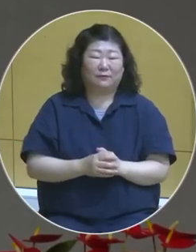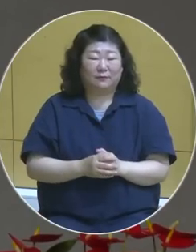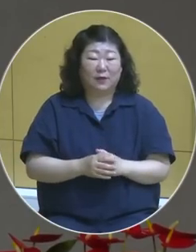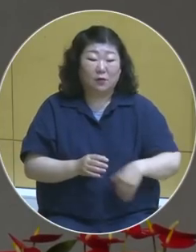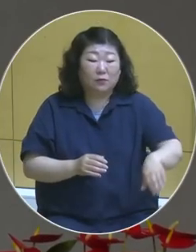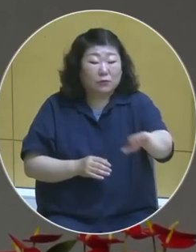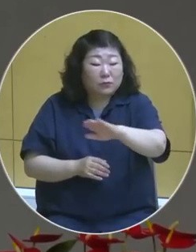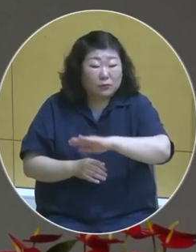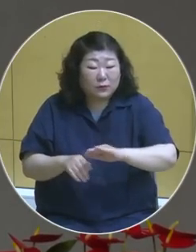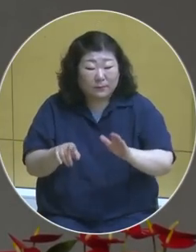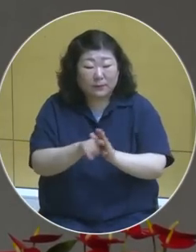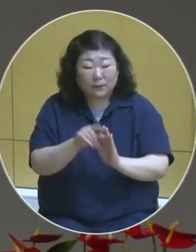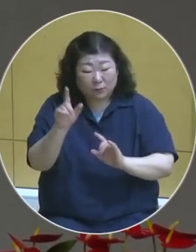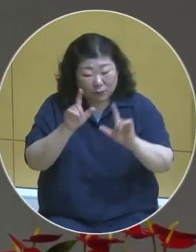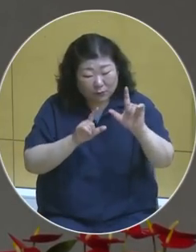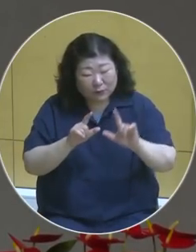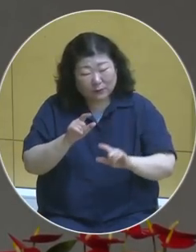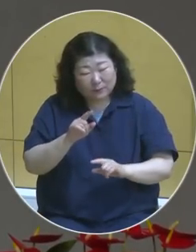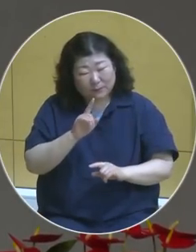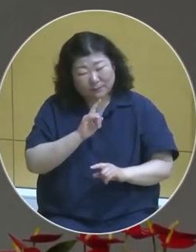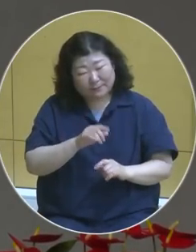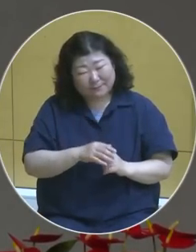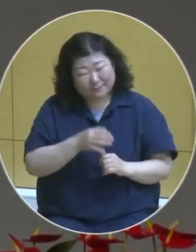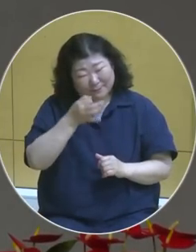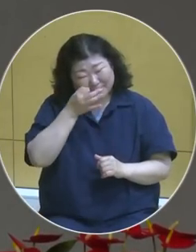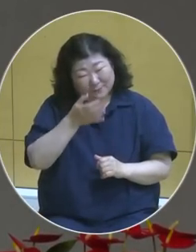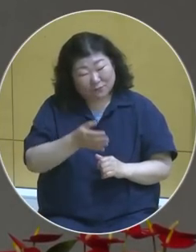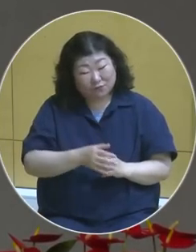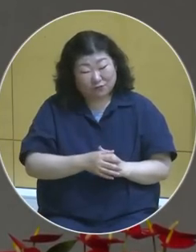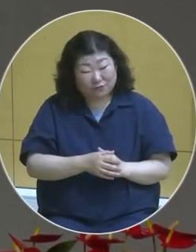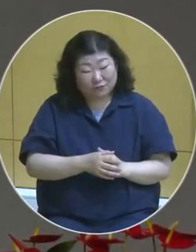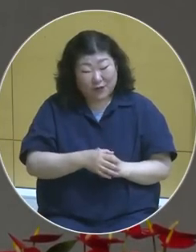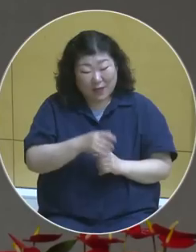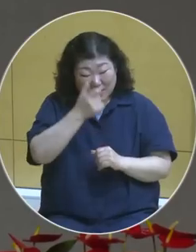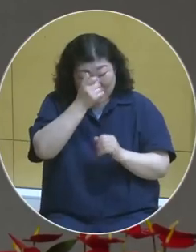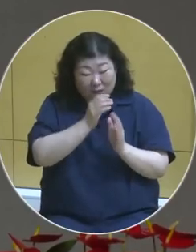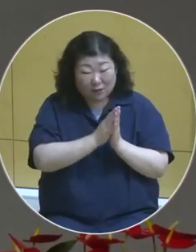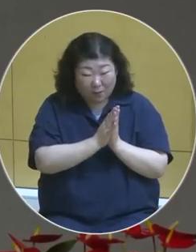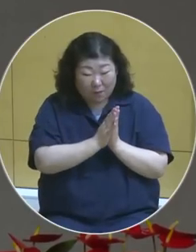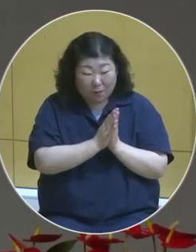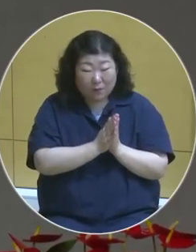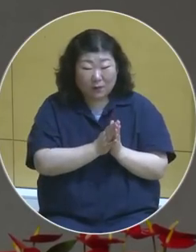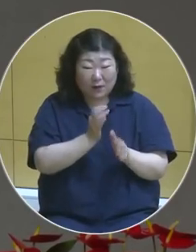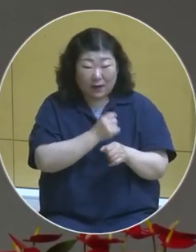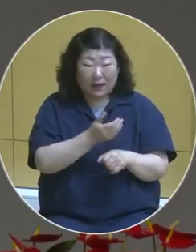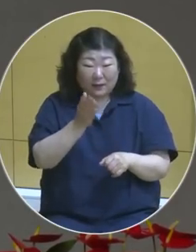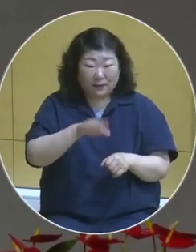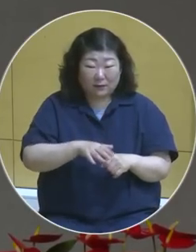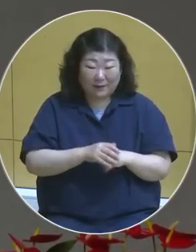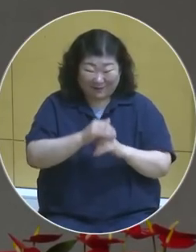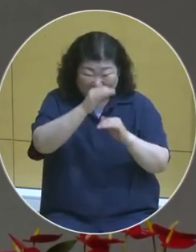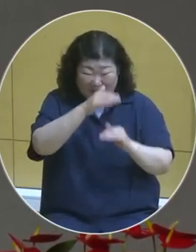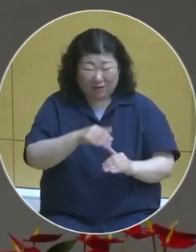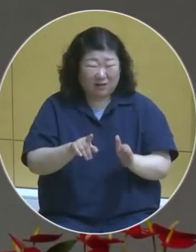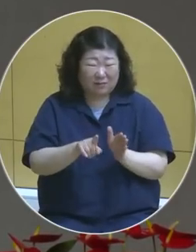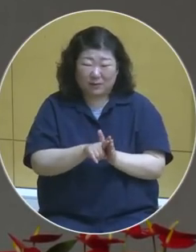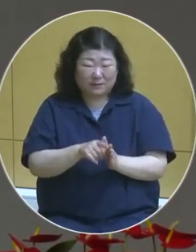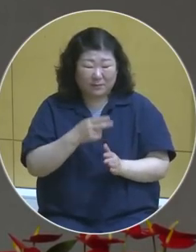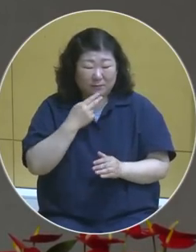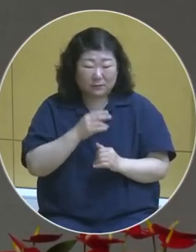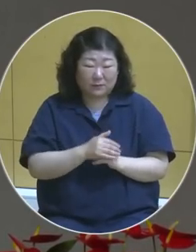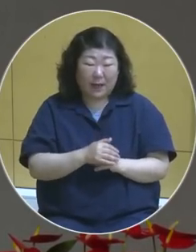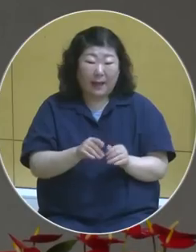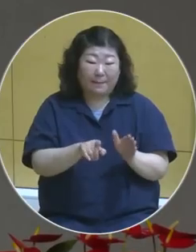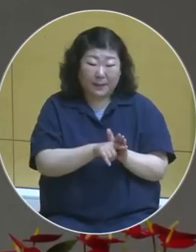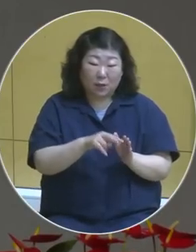주는 거예요. 기도는 하는데 사실 내용은 실제적으로는 안 믿는 거예요. 또 믿는다